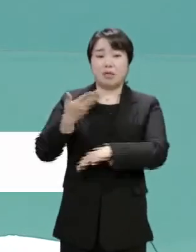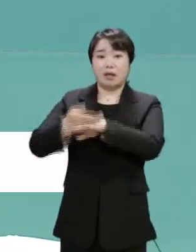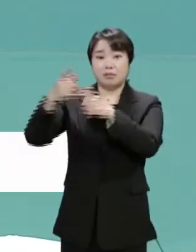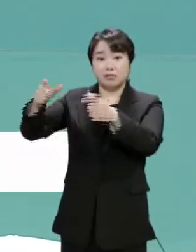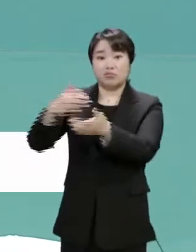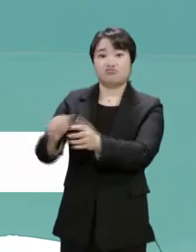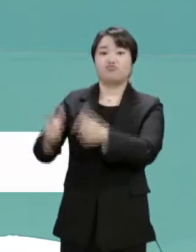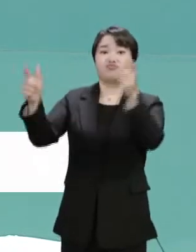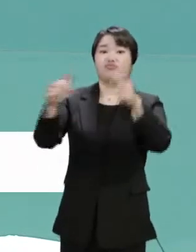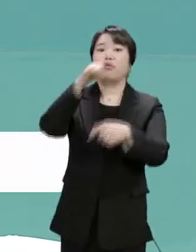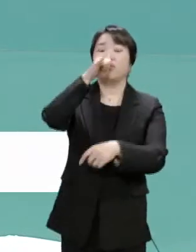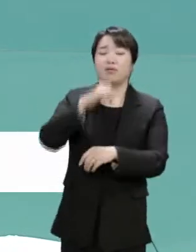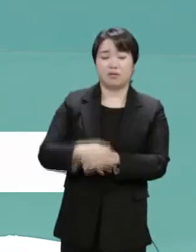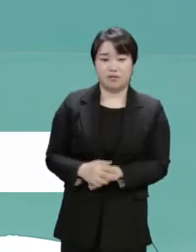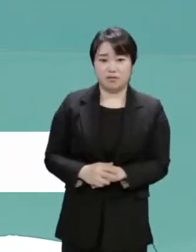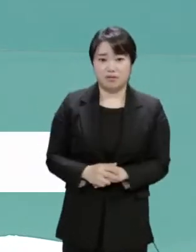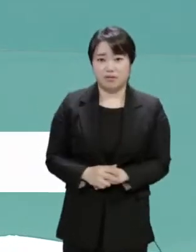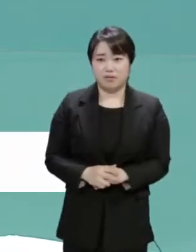왜 늘어납니까?